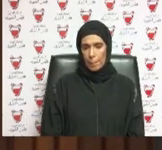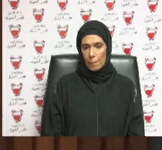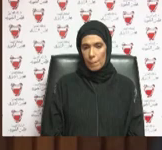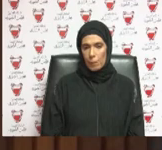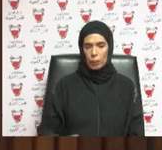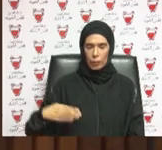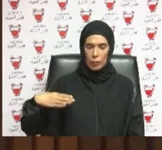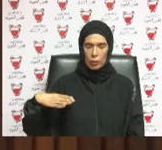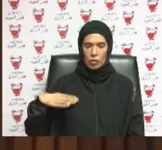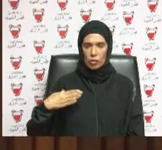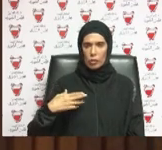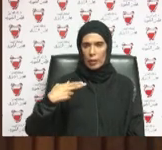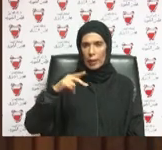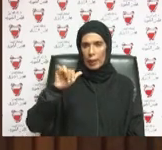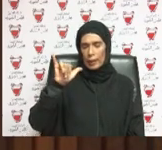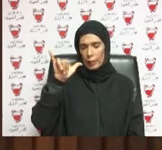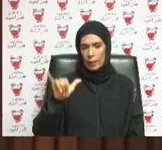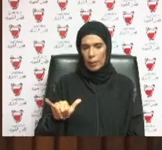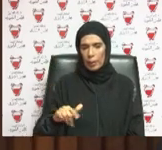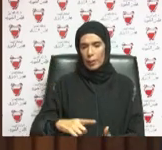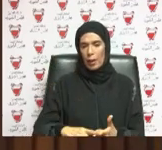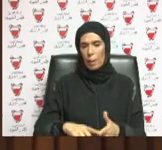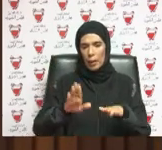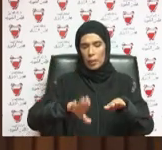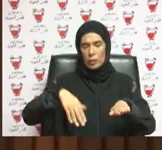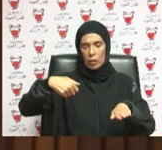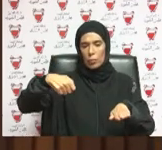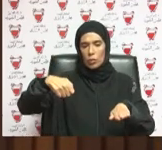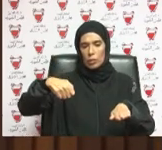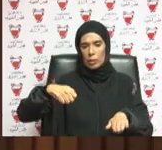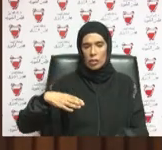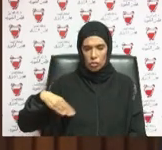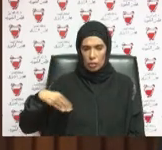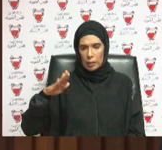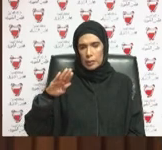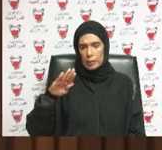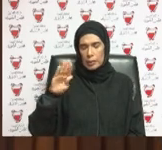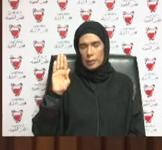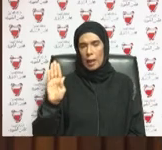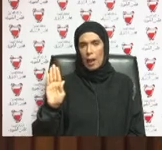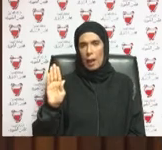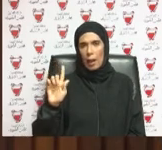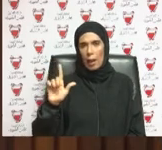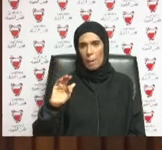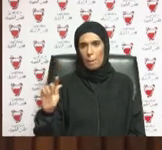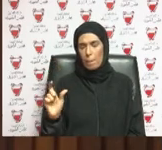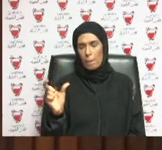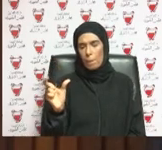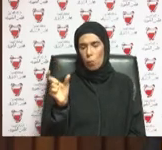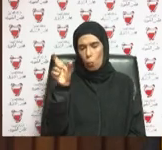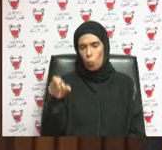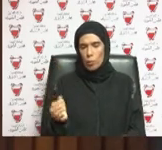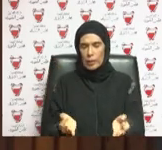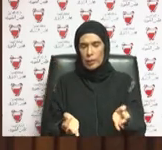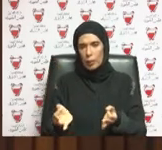سمو الشيخ علي بن خليفة آل خليفة نائب رئيس الوزراء، وإلى سمو الشيخ سلمان بن خليفة آل خليفة مستشار رئيس الوزراء،